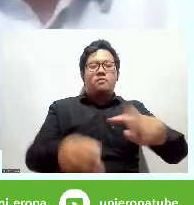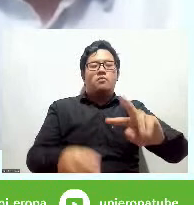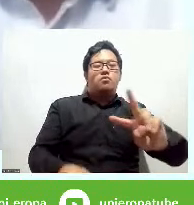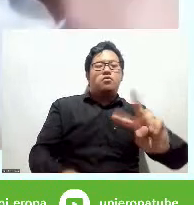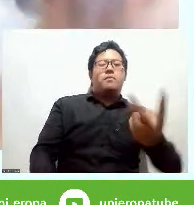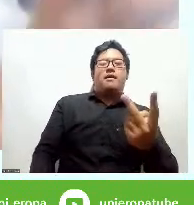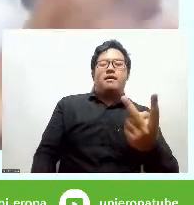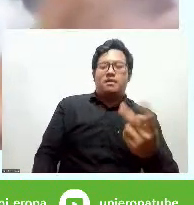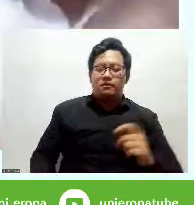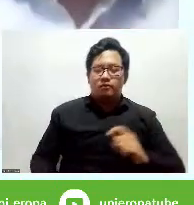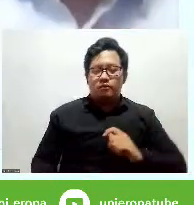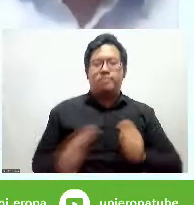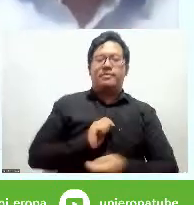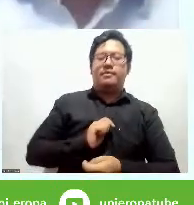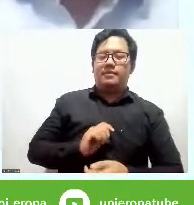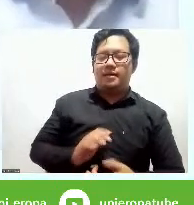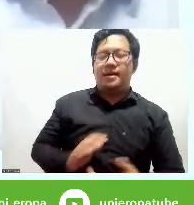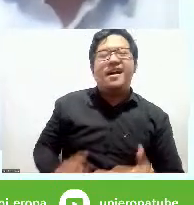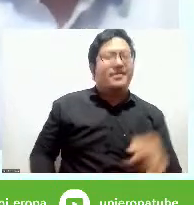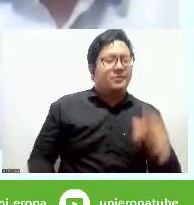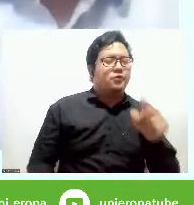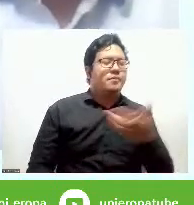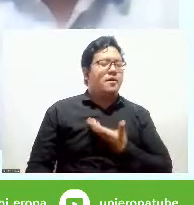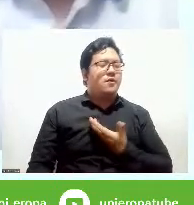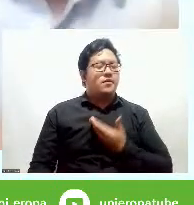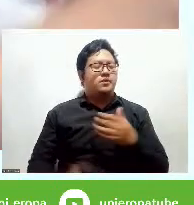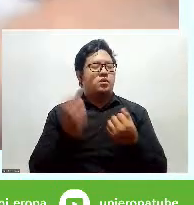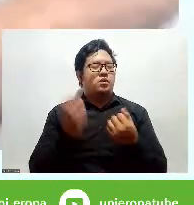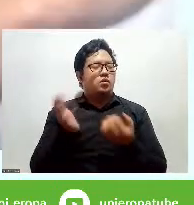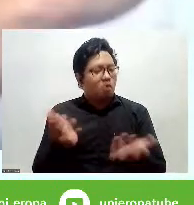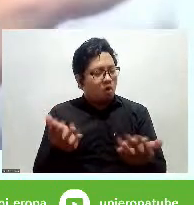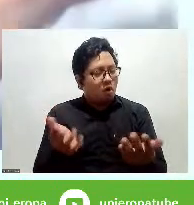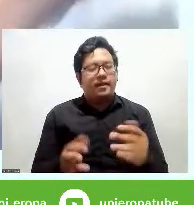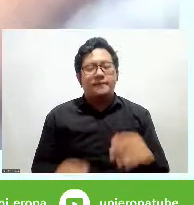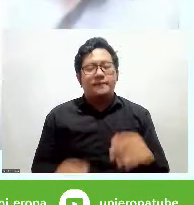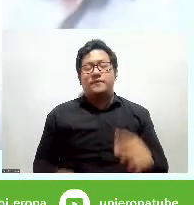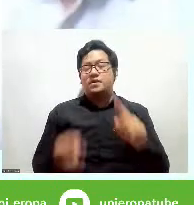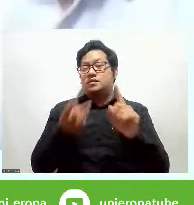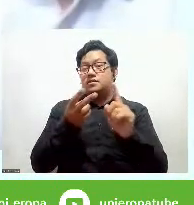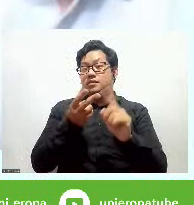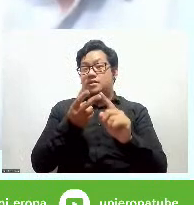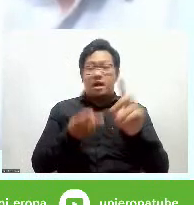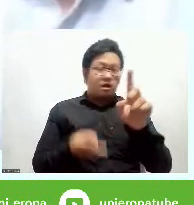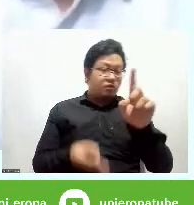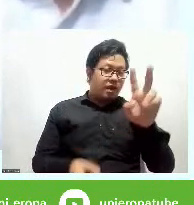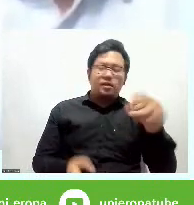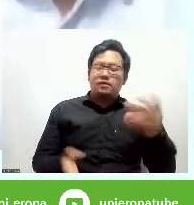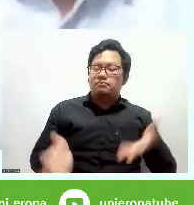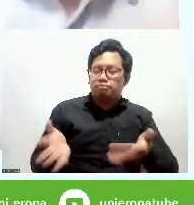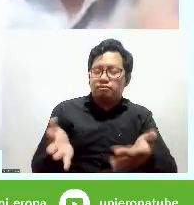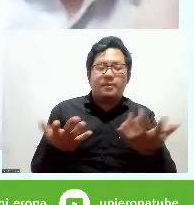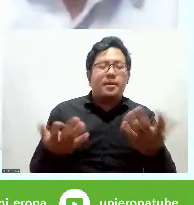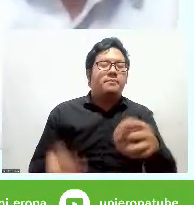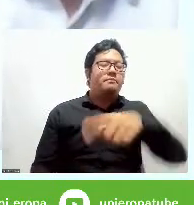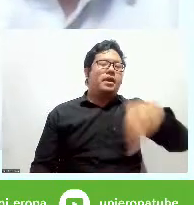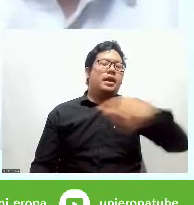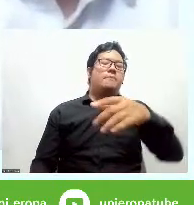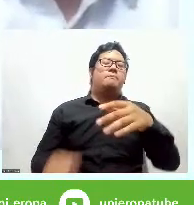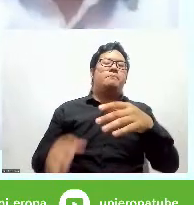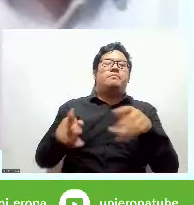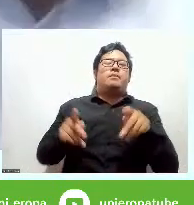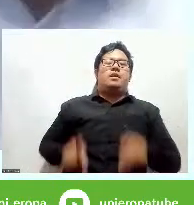dorong satu aspek lagi yang unik itu dorong adalah perilaku mereka dalam menggunakan